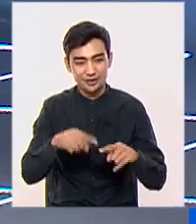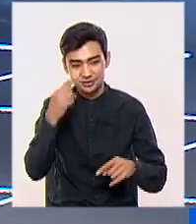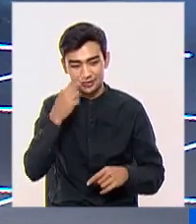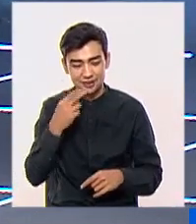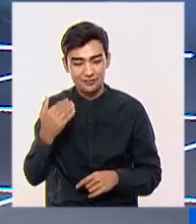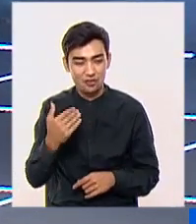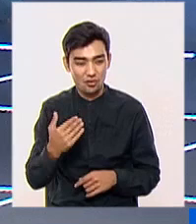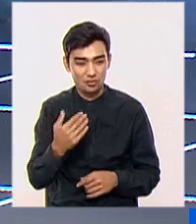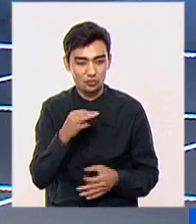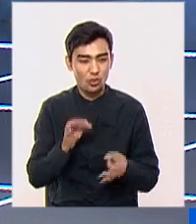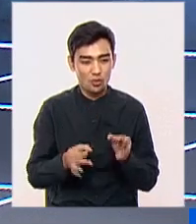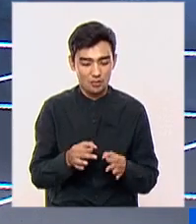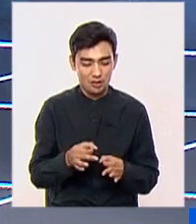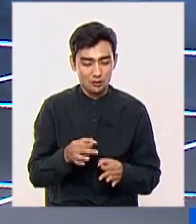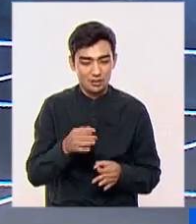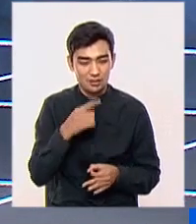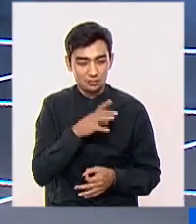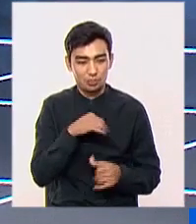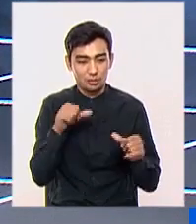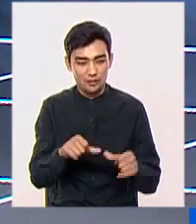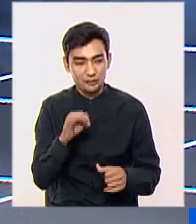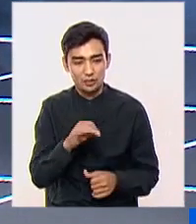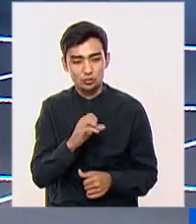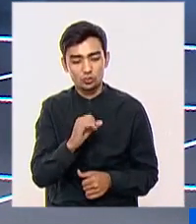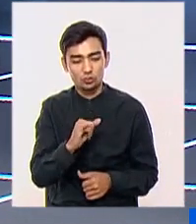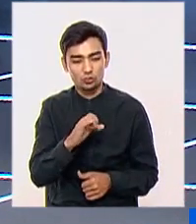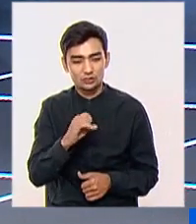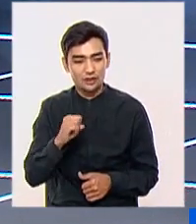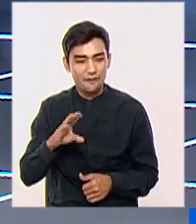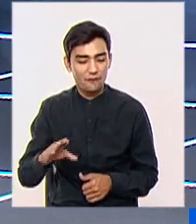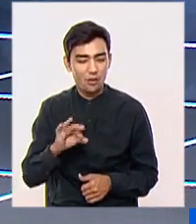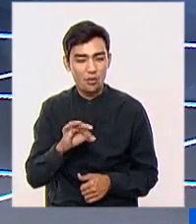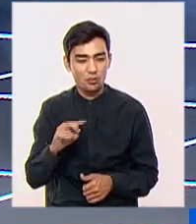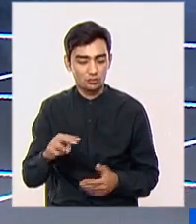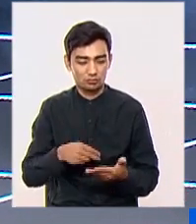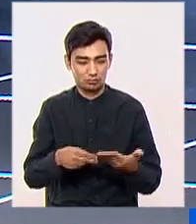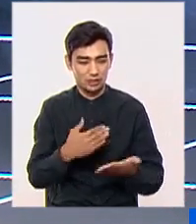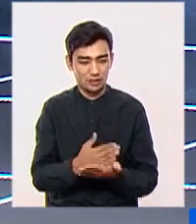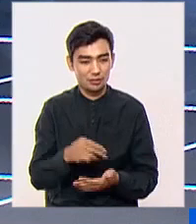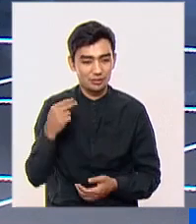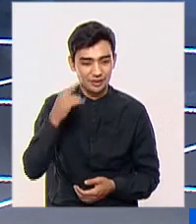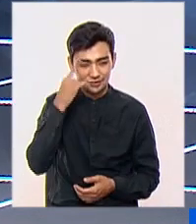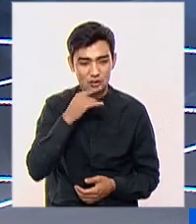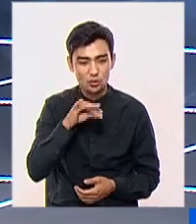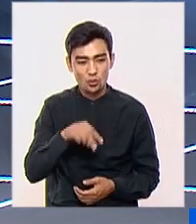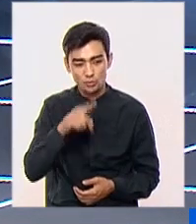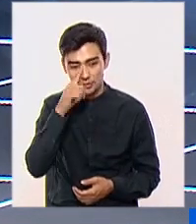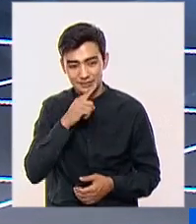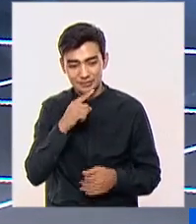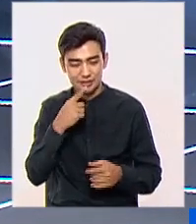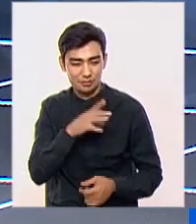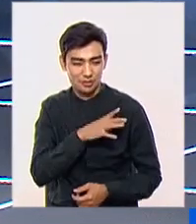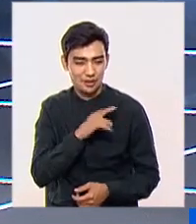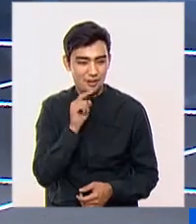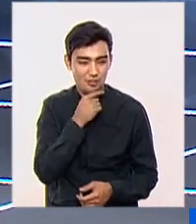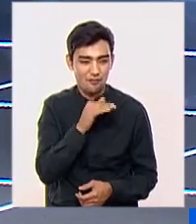основывается на нормах международного права и уставе ООН об этом президент Казахстана говорил еще в июне на экономическом